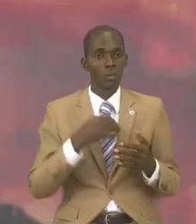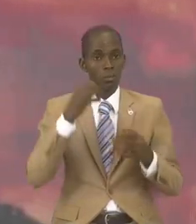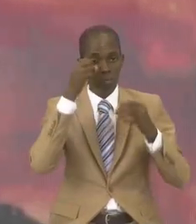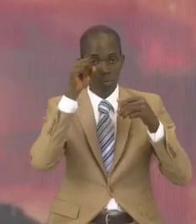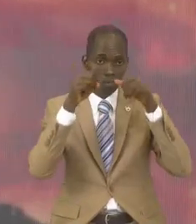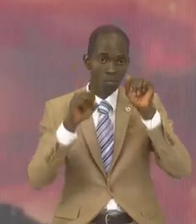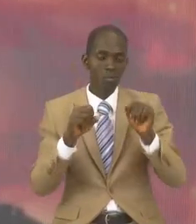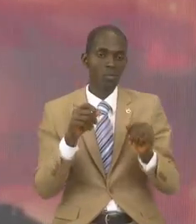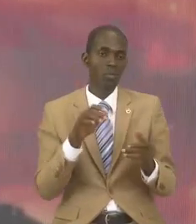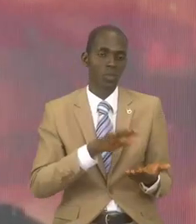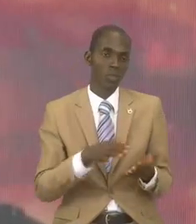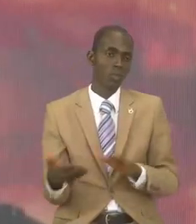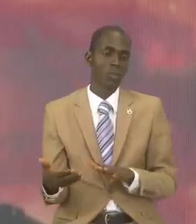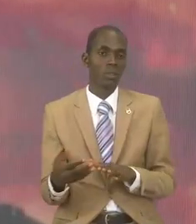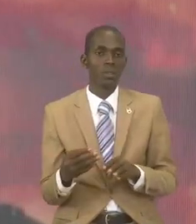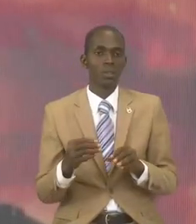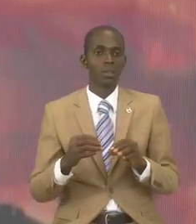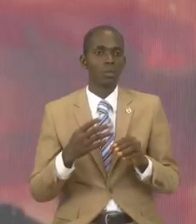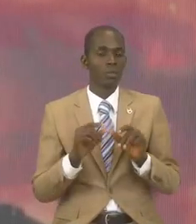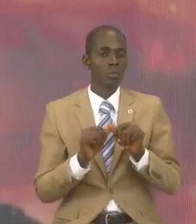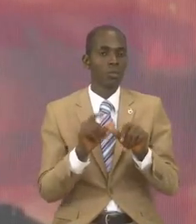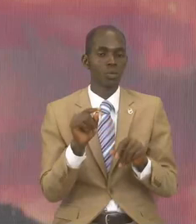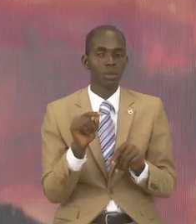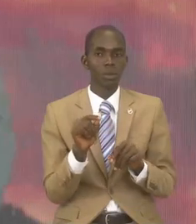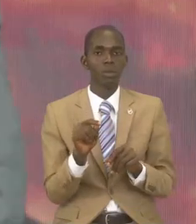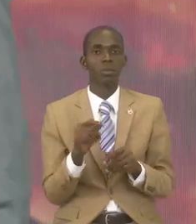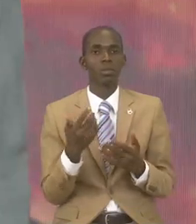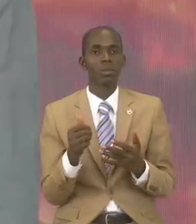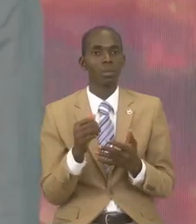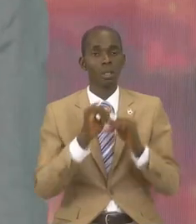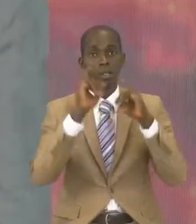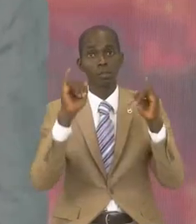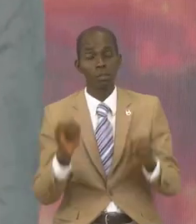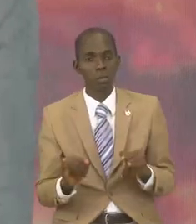verset 20, l'idolâtrie, crucifiée,